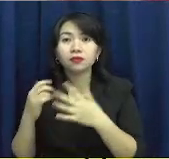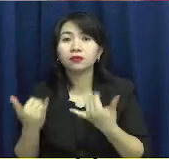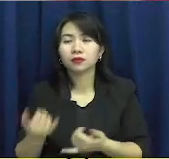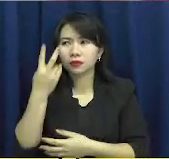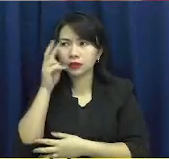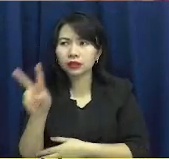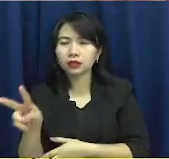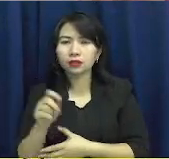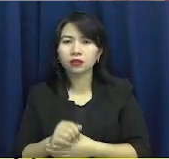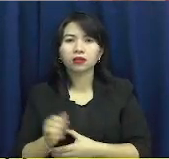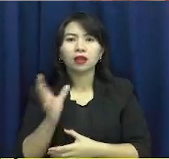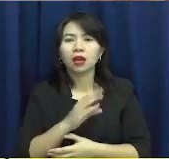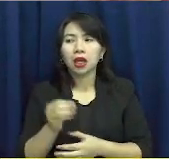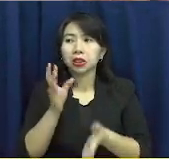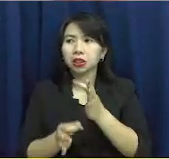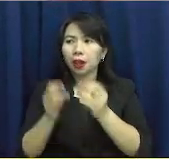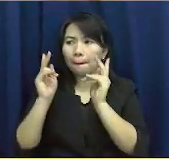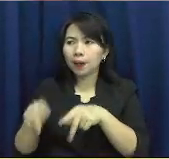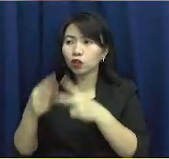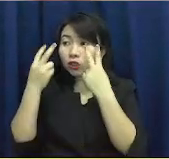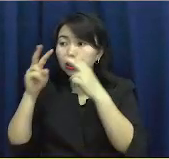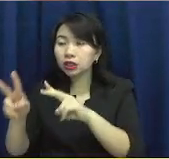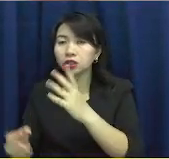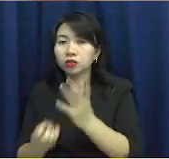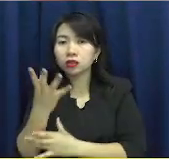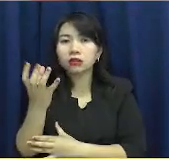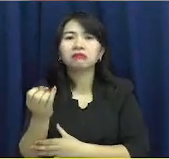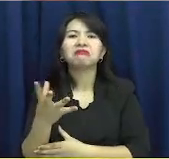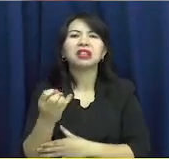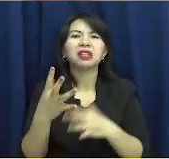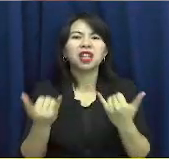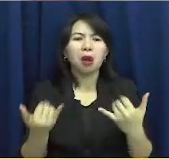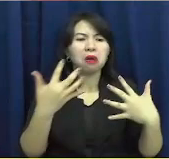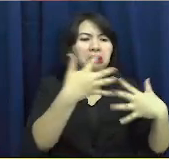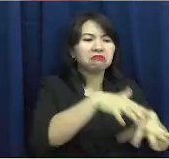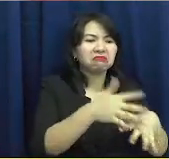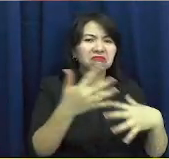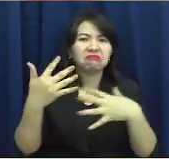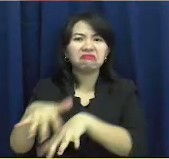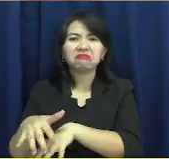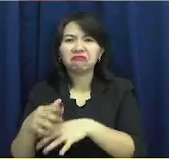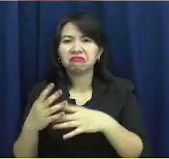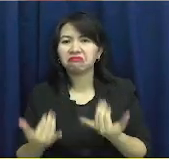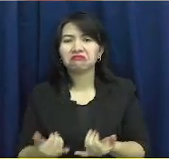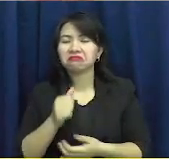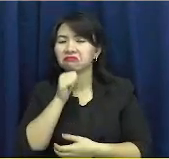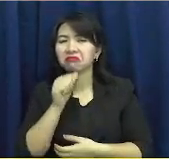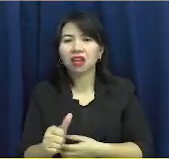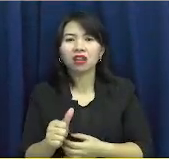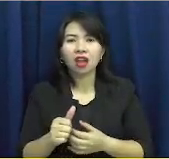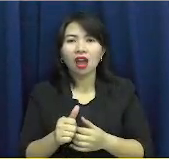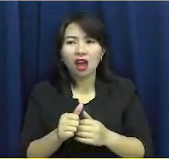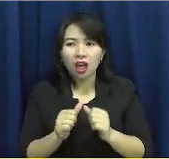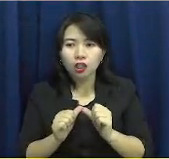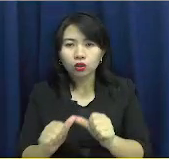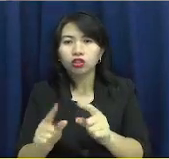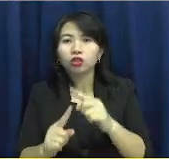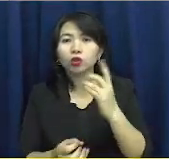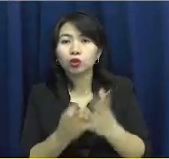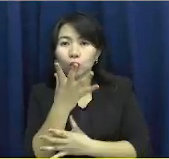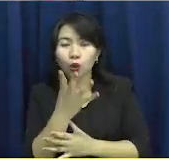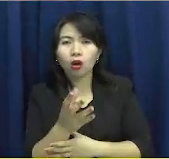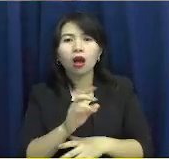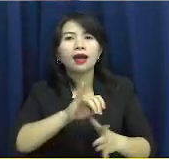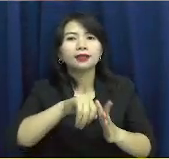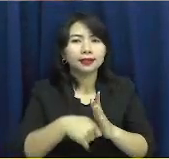maraming parang lumalago sila, marami na talagang sumasabay na lang at hindi na sumasakay. Di ba? You just go with the